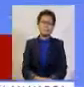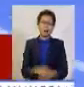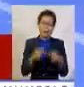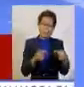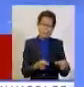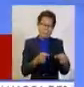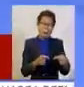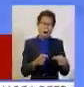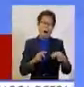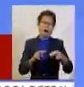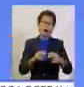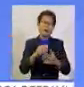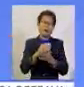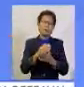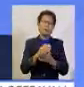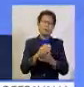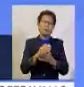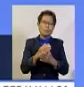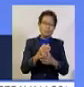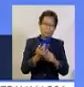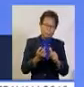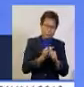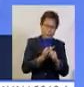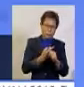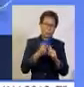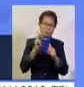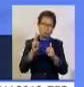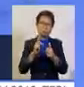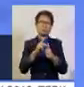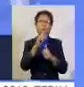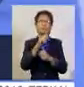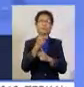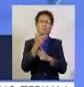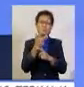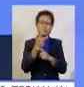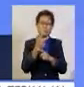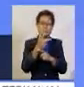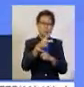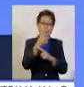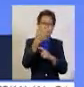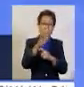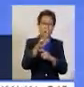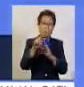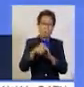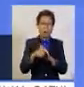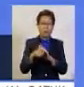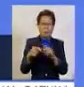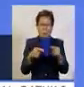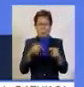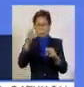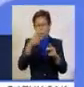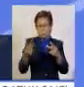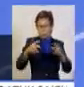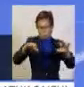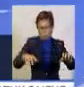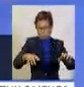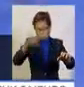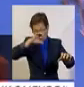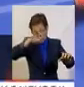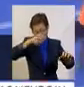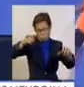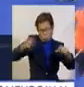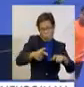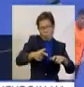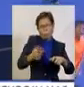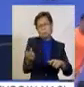Perlawanan suku pertama dan suku kedua berlangsung seimbang dengan kedua-dua pasukan saling mengatur gerak untuk memburu gol namun masing-masing